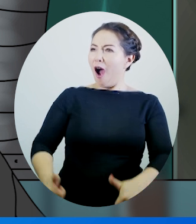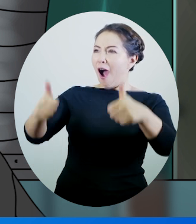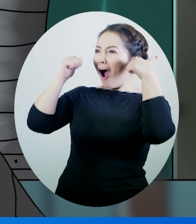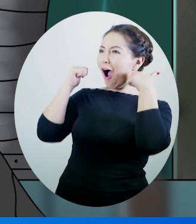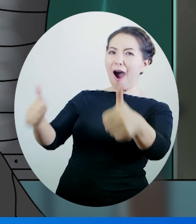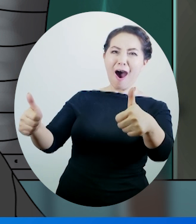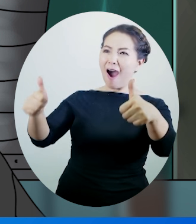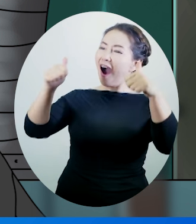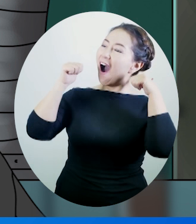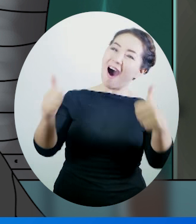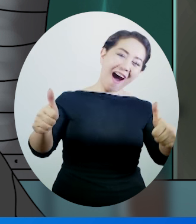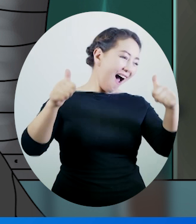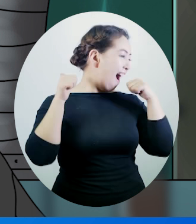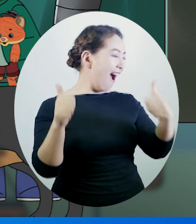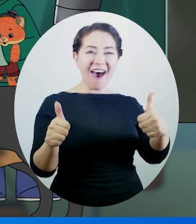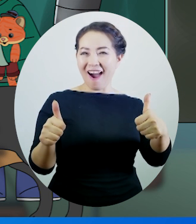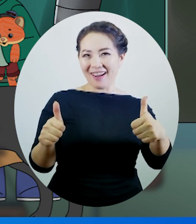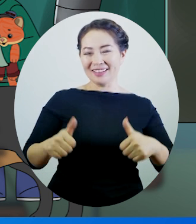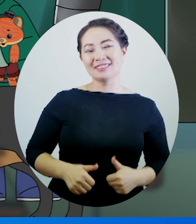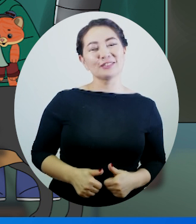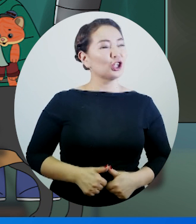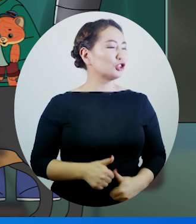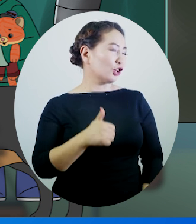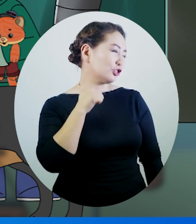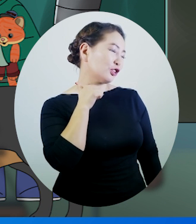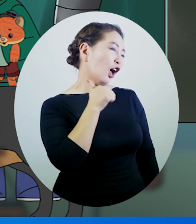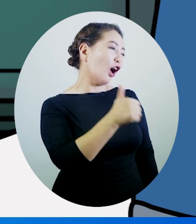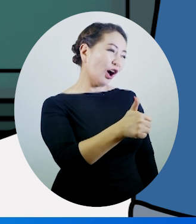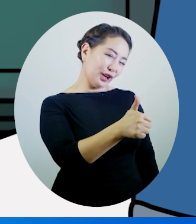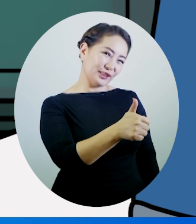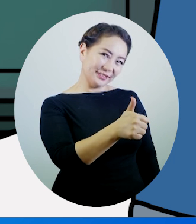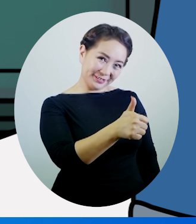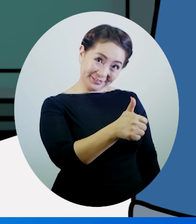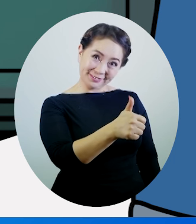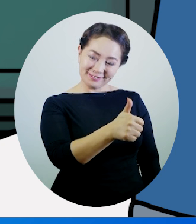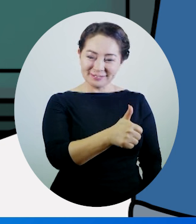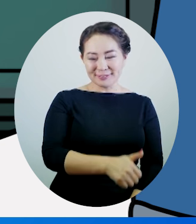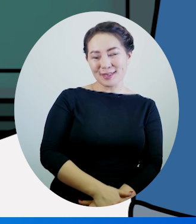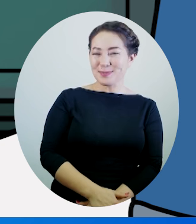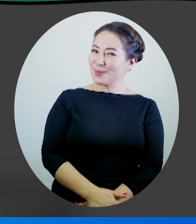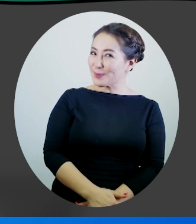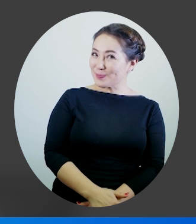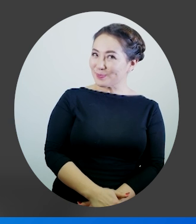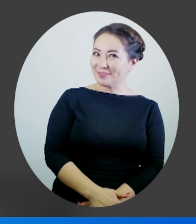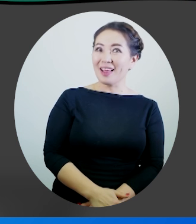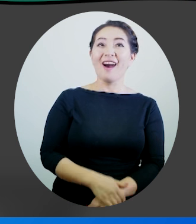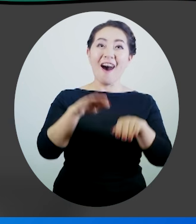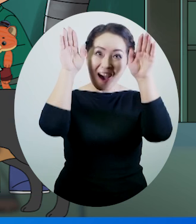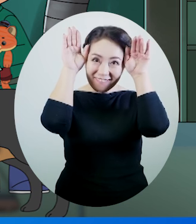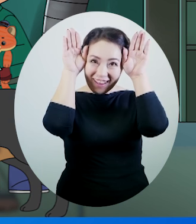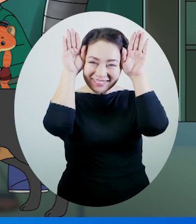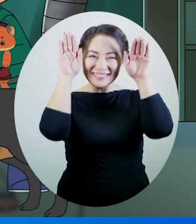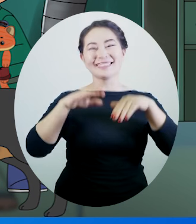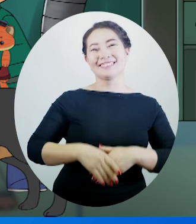Вау! Ямар гоё юм бэ? Ястай гоё. Мяу мяу.